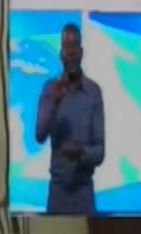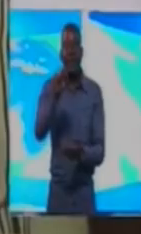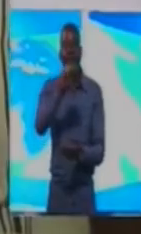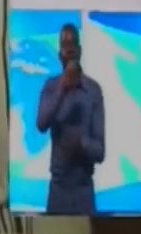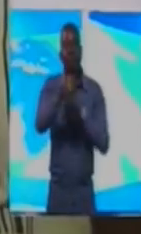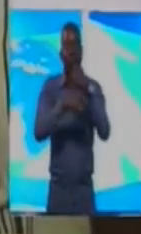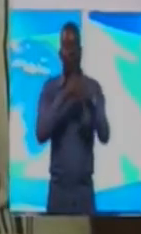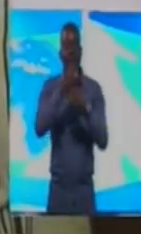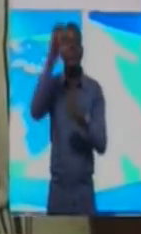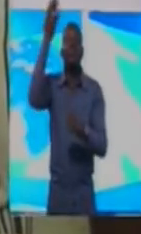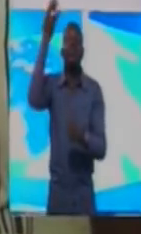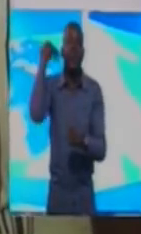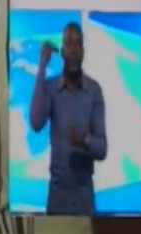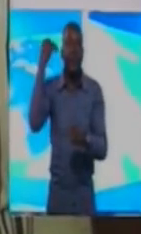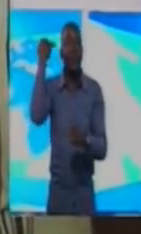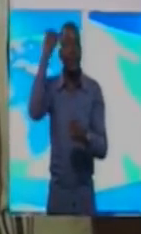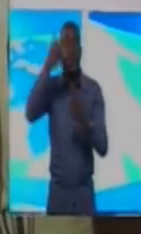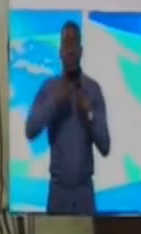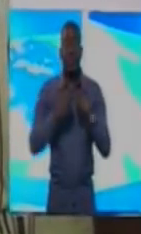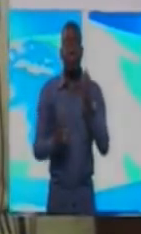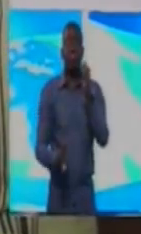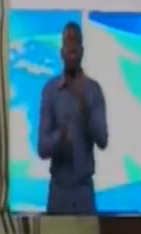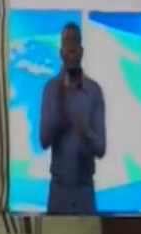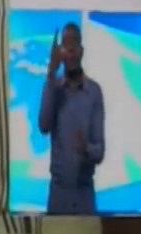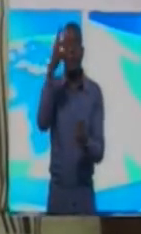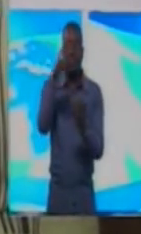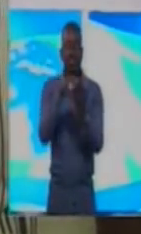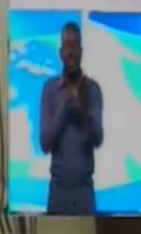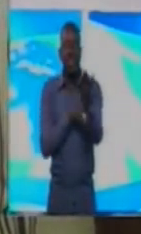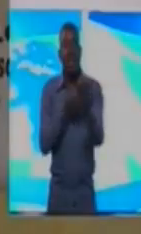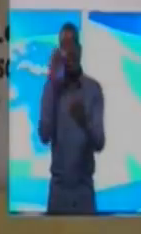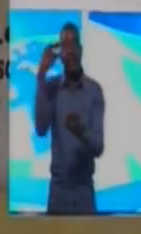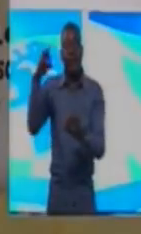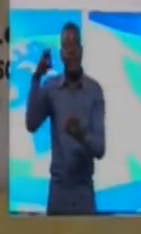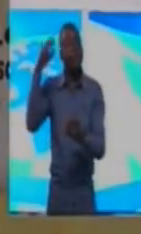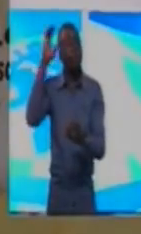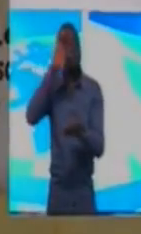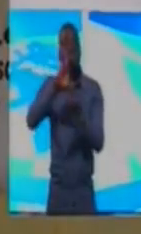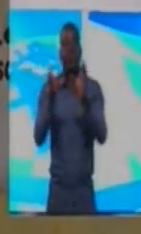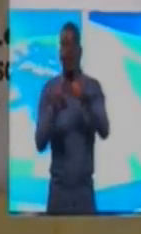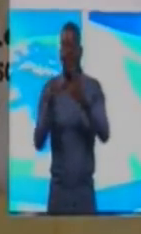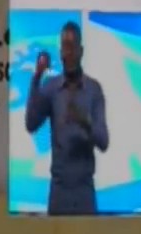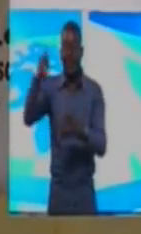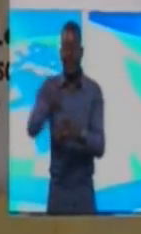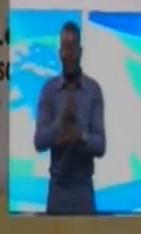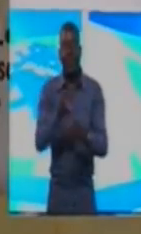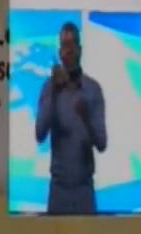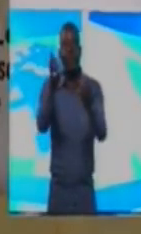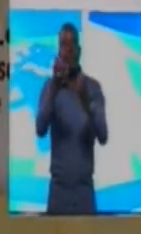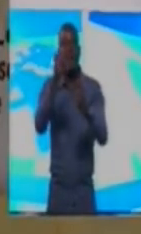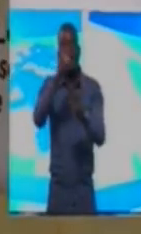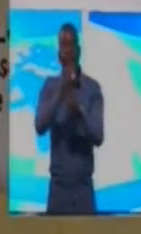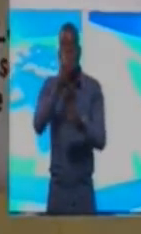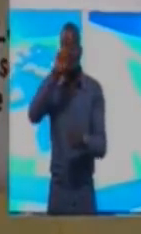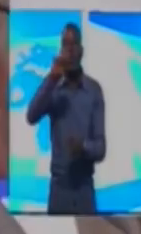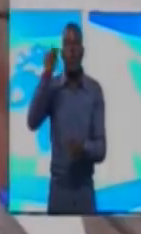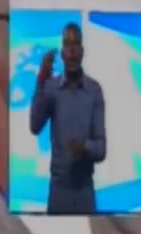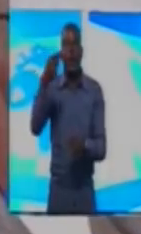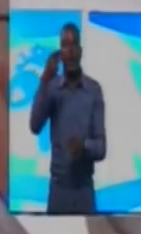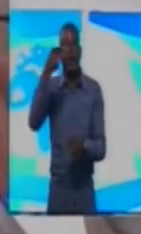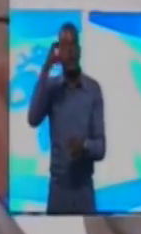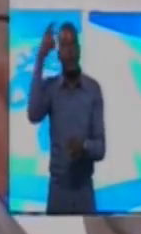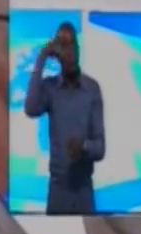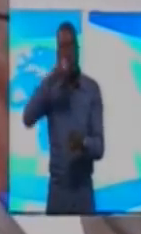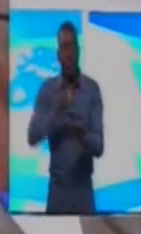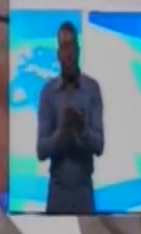3800 producteurs ont engrangé plus d'un milliard de francs CFA de chiffre d'affaires. Ils bénéficient de l'appui de l'ONG Action pour le développement